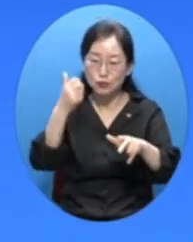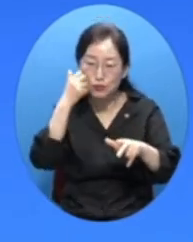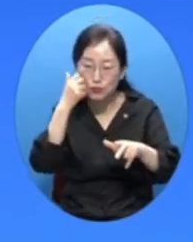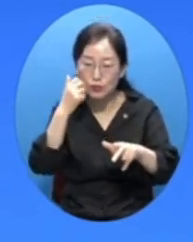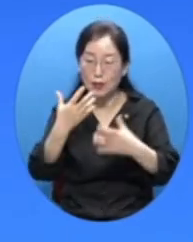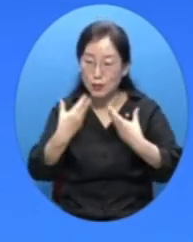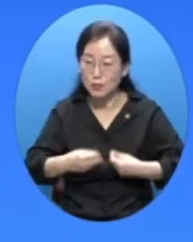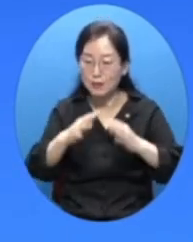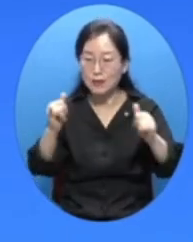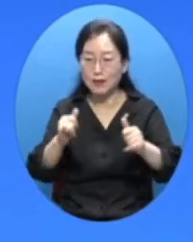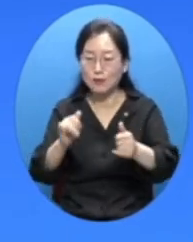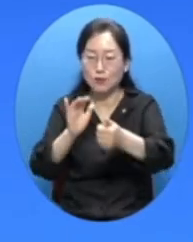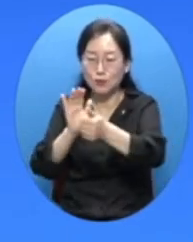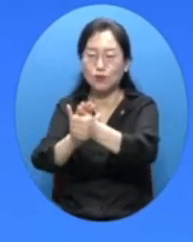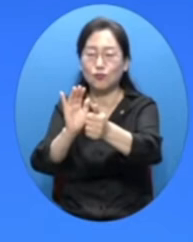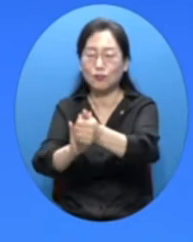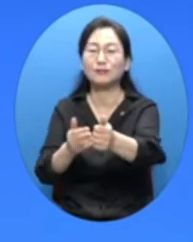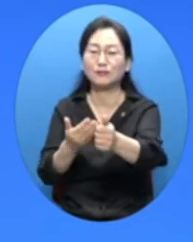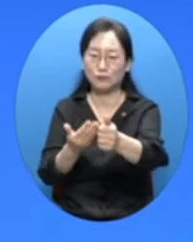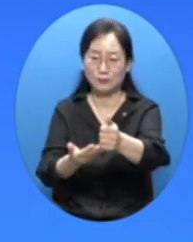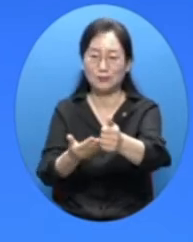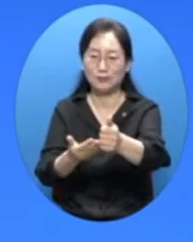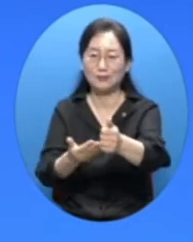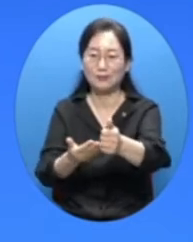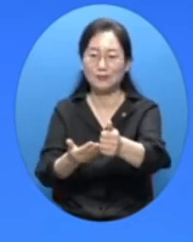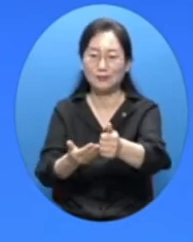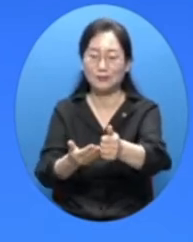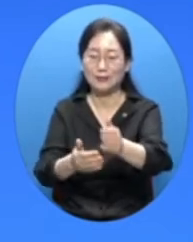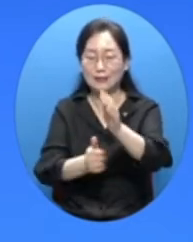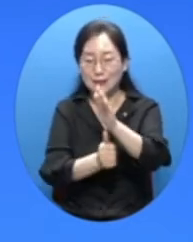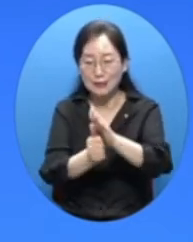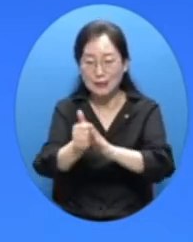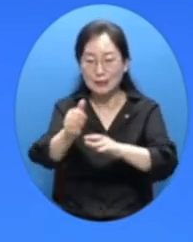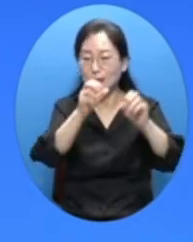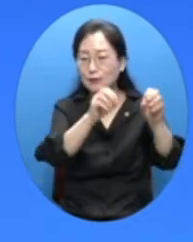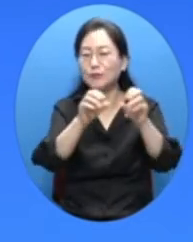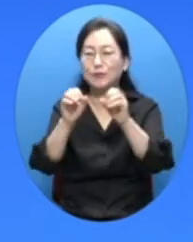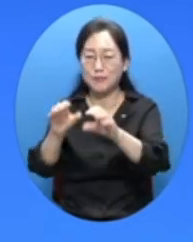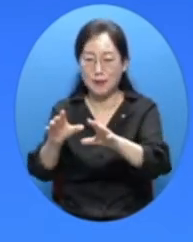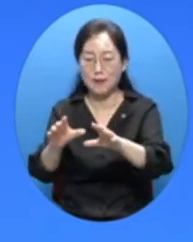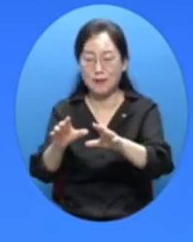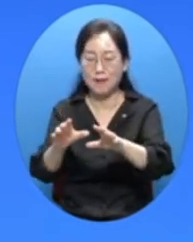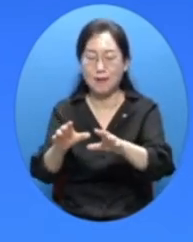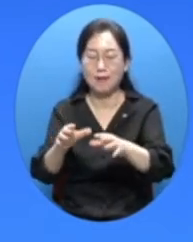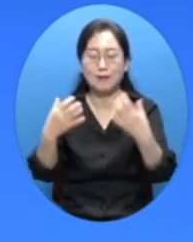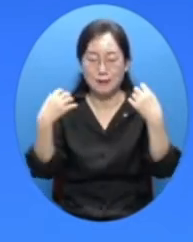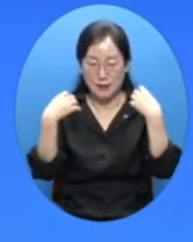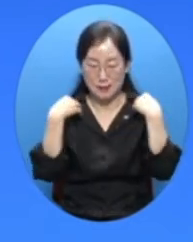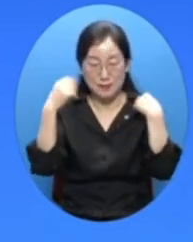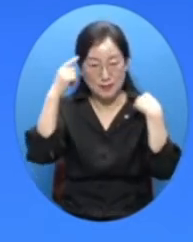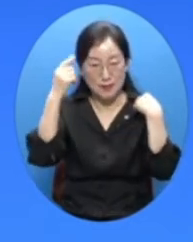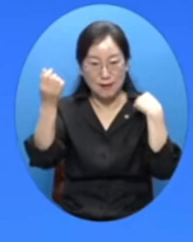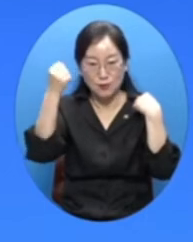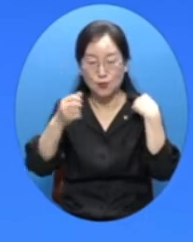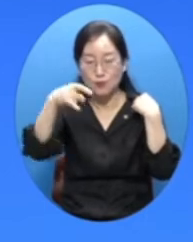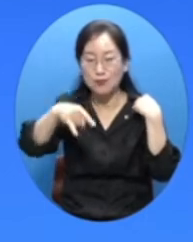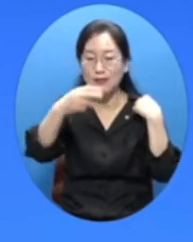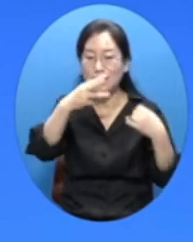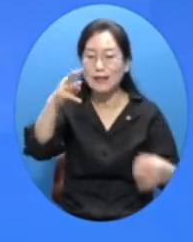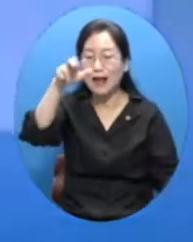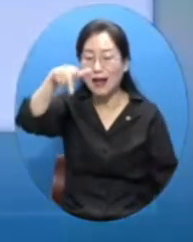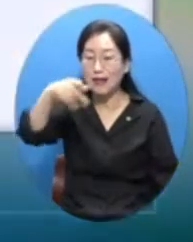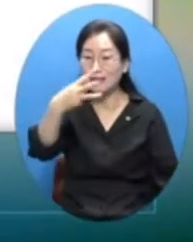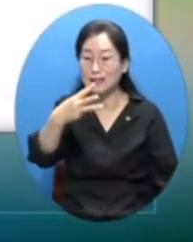처한 사람들을 일으키는 그런 희망의 사도가 되었다, 희망의 대사가 되어야 되겠다 해서 위라클이라고 하는 유튜브 채널을